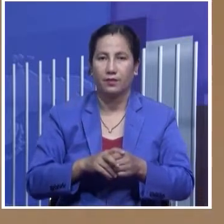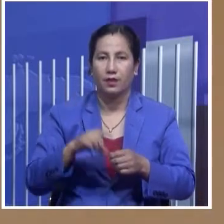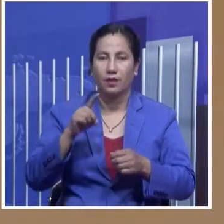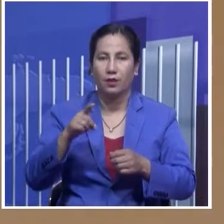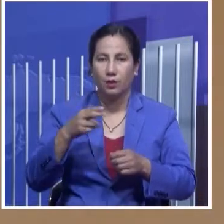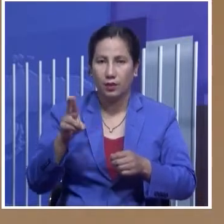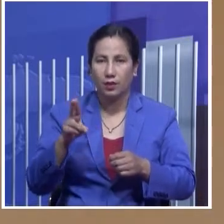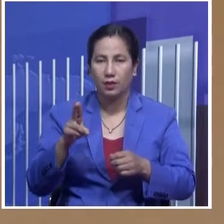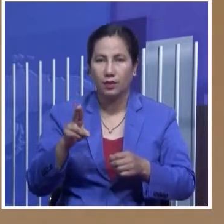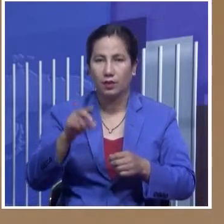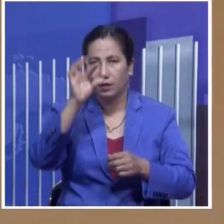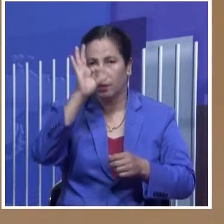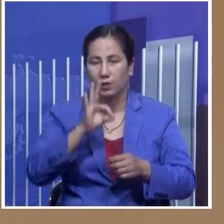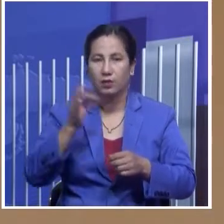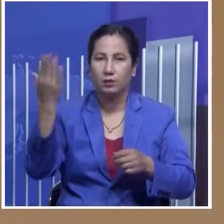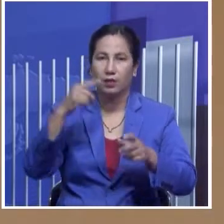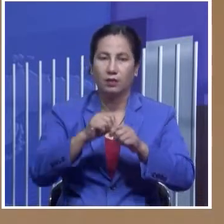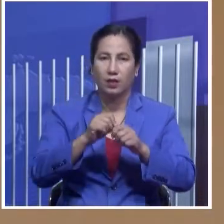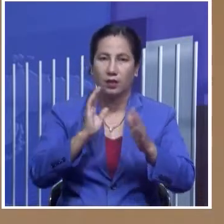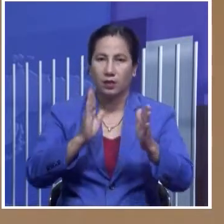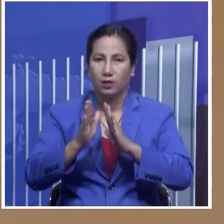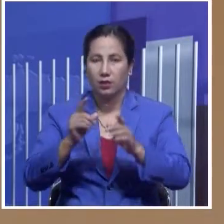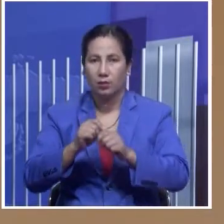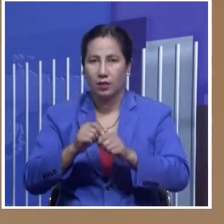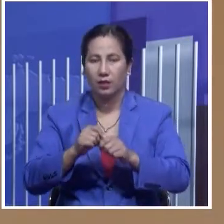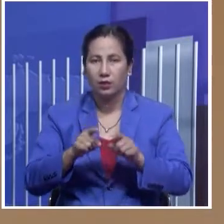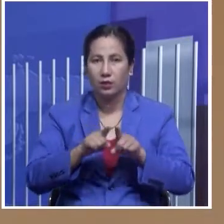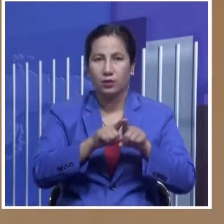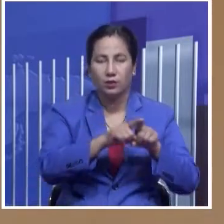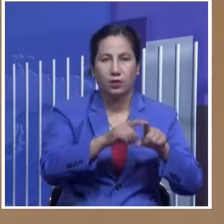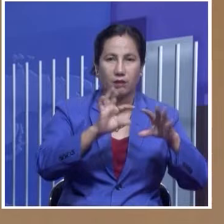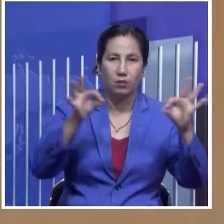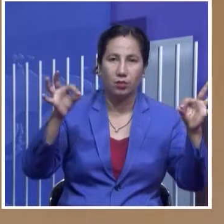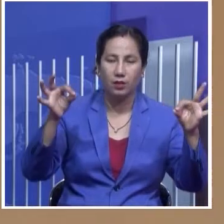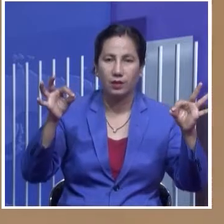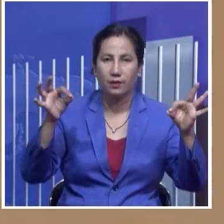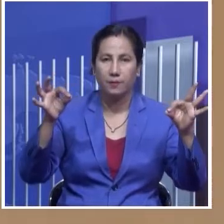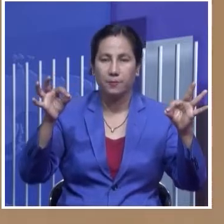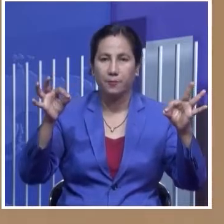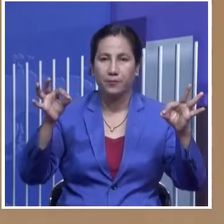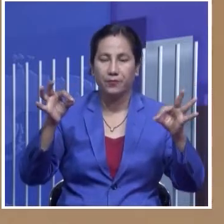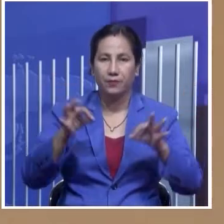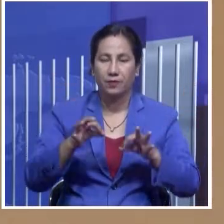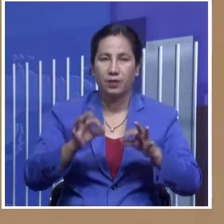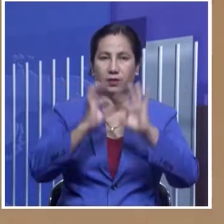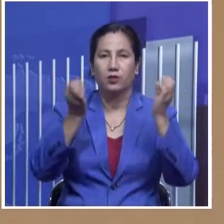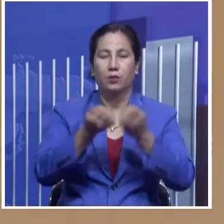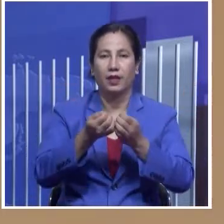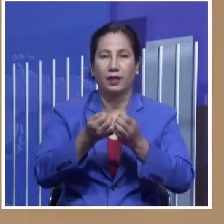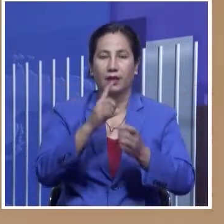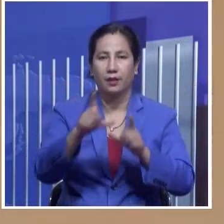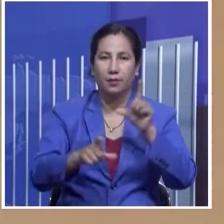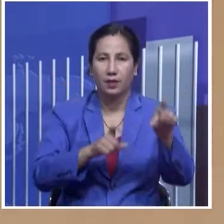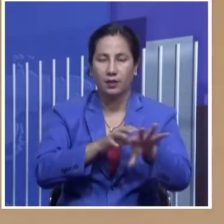एउटा चाहिँ विशेष पूर्व तयारी योजना बनाएर त्यो सँगसँगै विभिन्न होइन त्यहाँ समुदायको मान्छेहरूलाई अलिकति सचेत